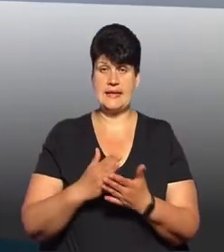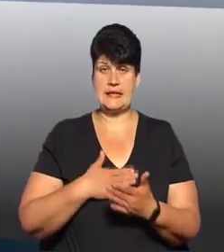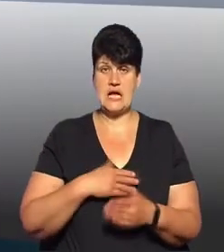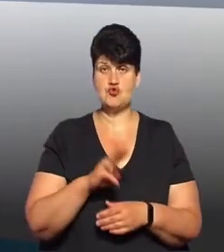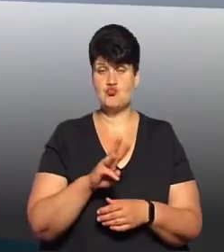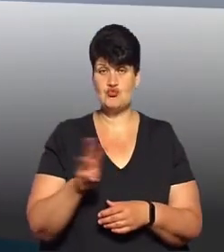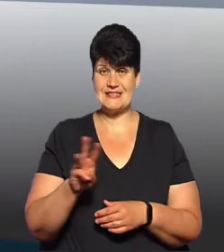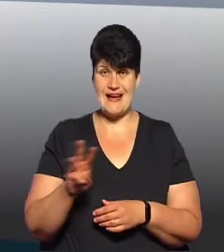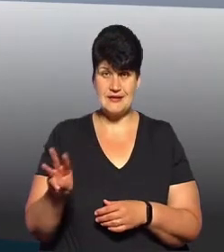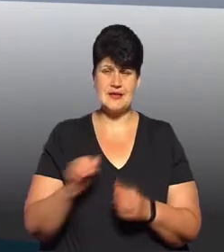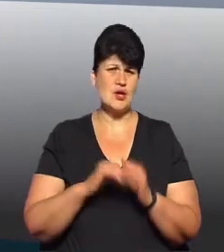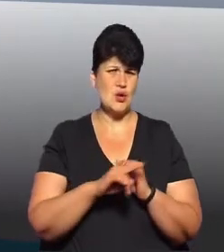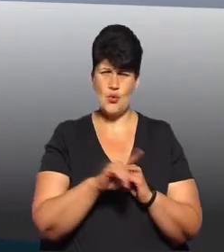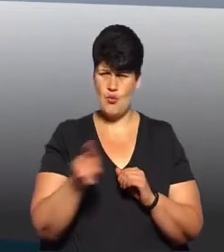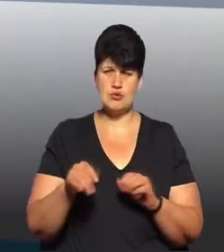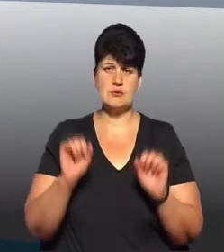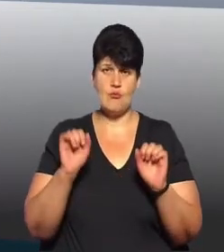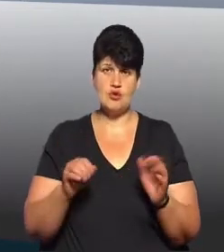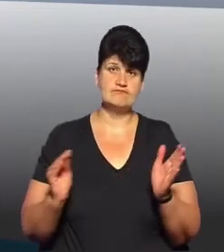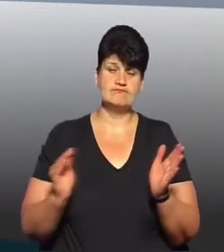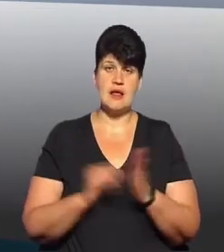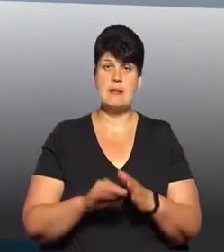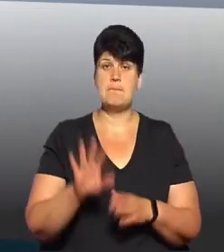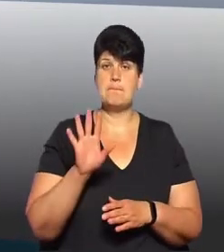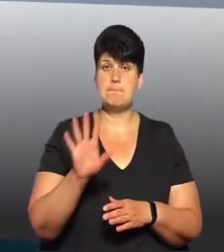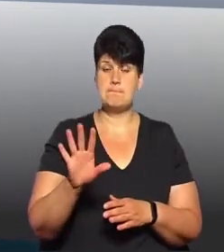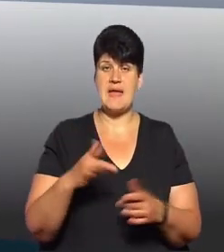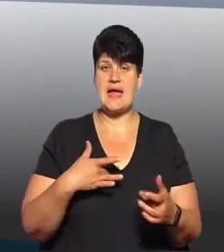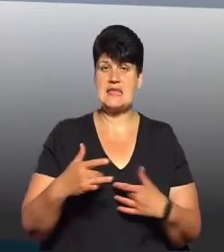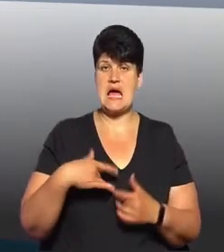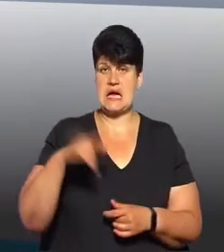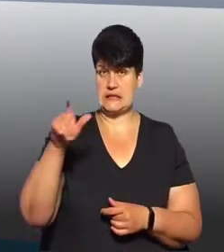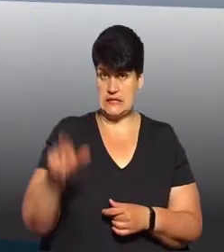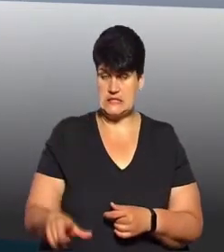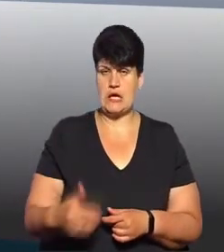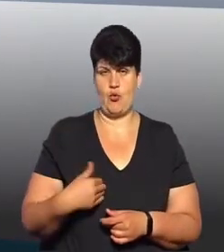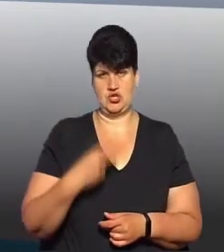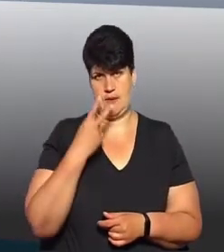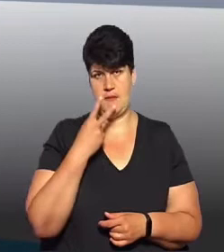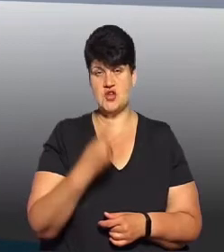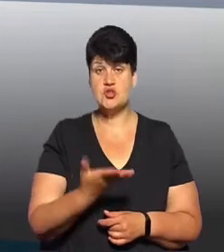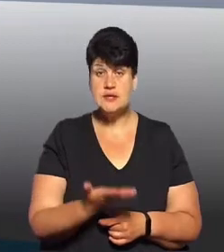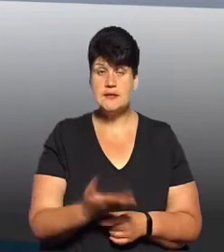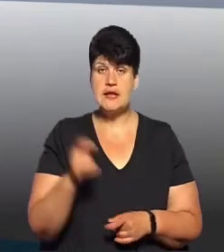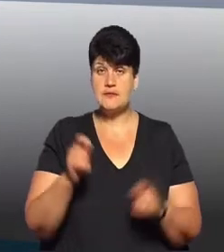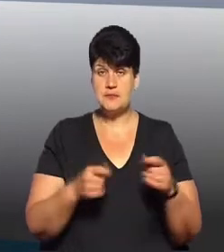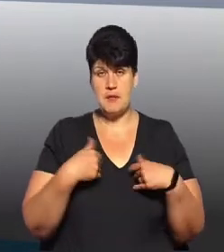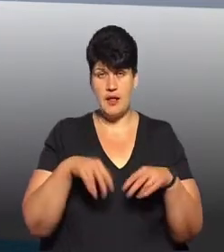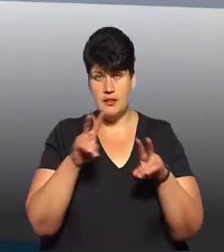відвідувачів може вписати 5 артистів, яких він хоче бачити на фестивалі. Таким чином ми аналізуємо,